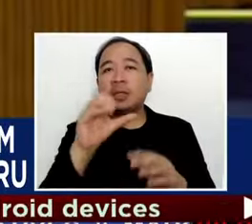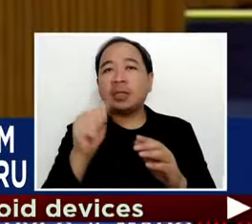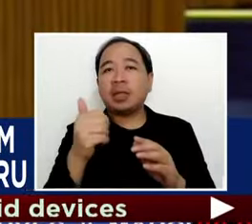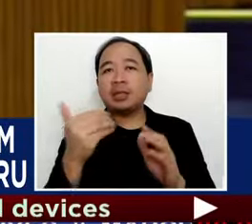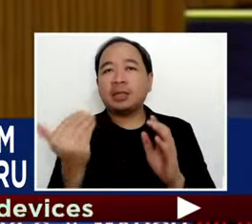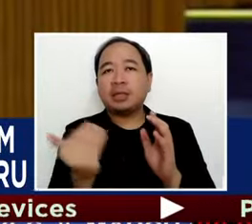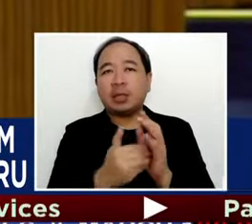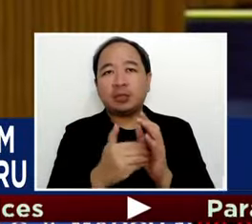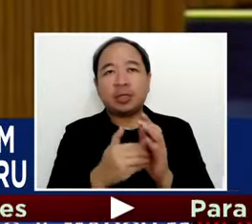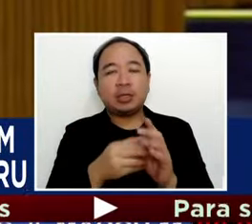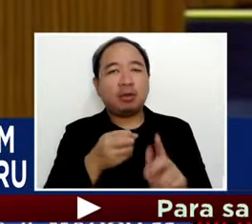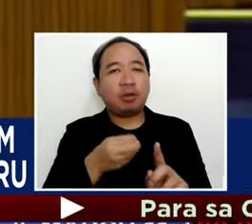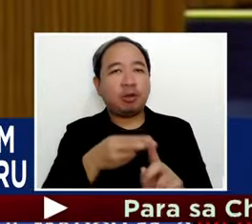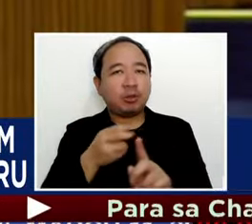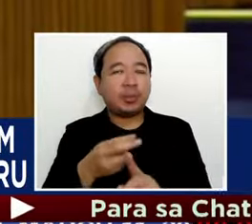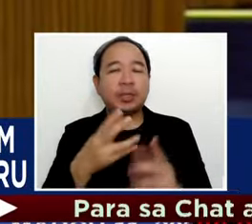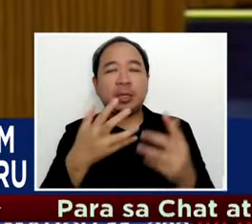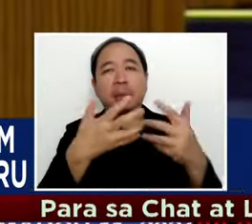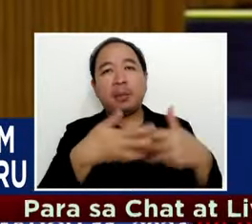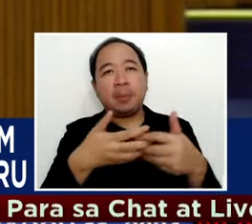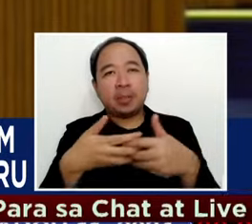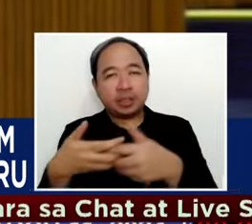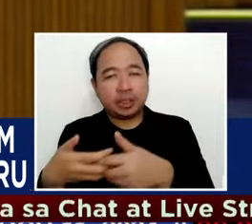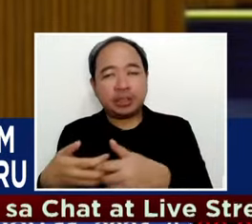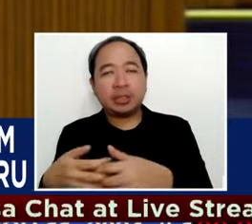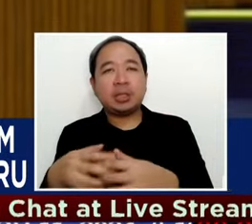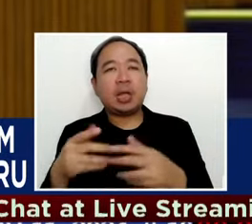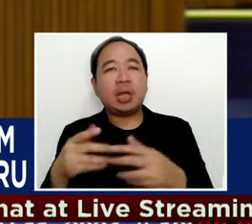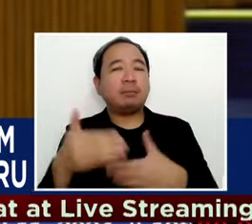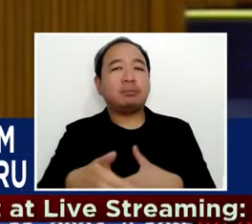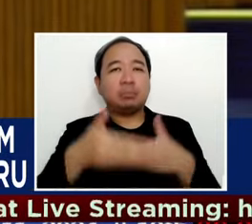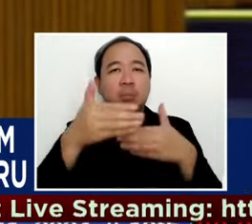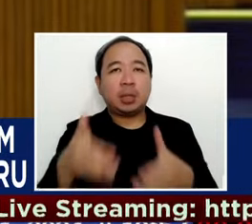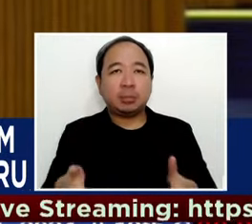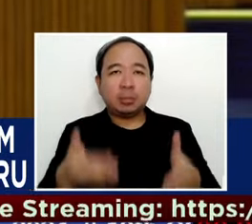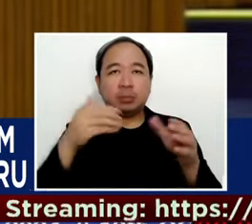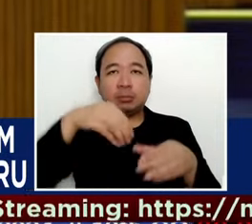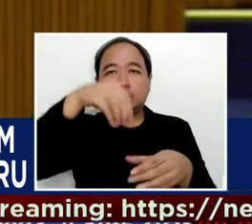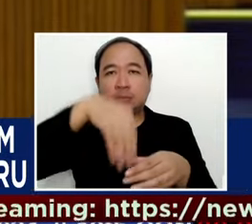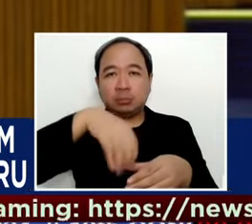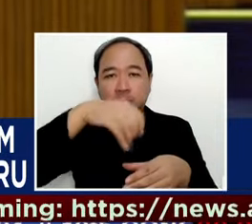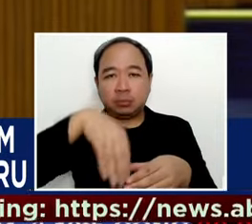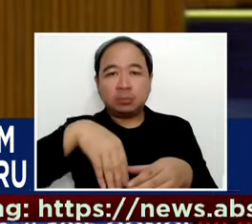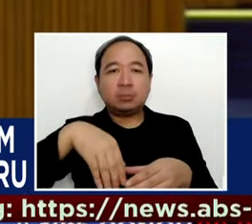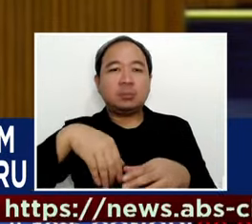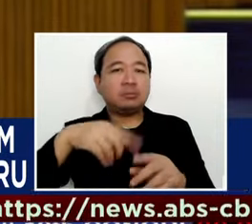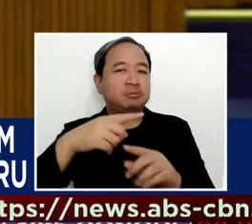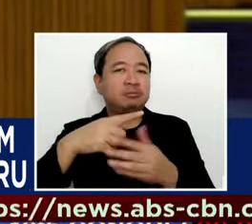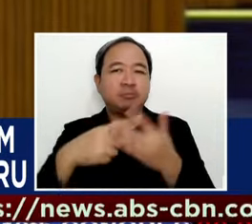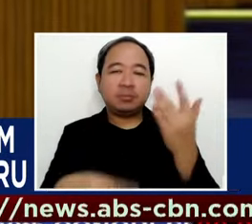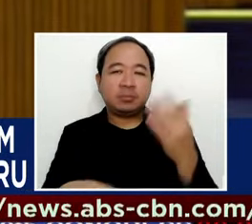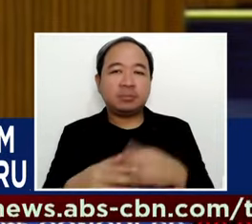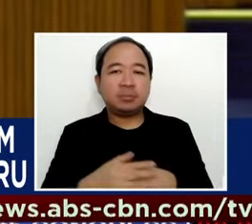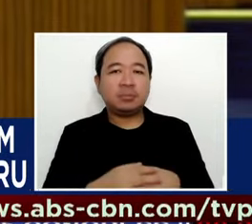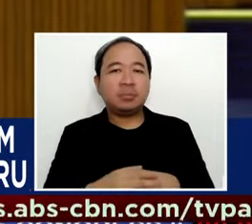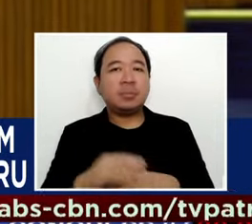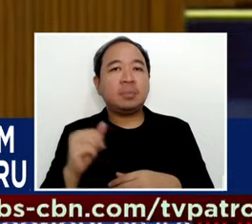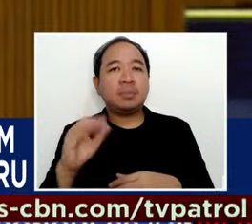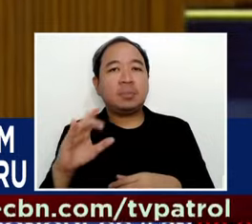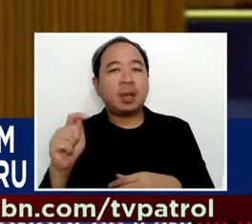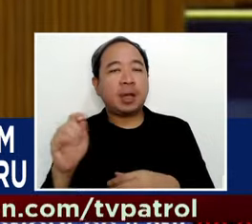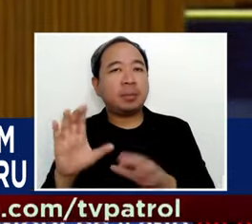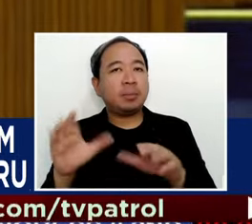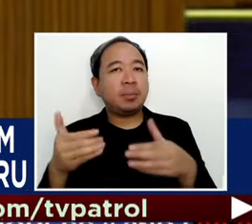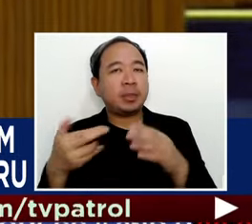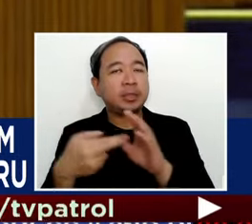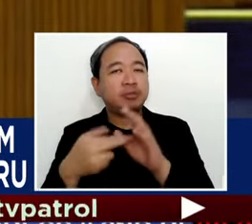na automated counting machines, ballot boxes, laptops at iba pa. Tutol naman si ACT Party List